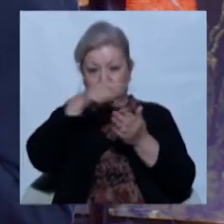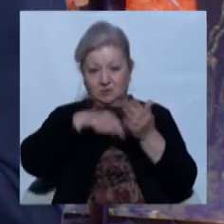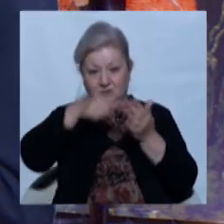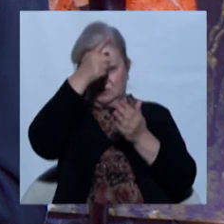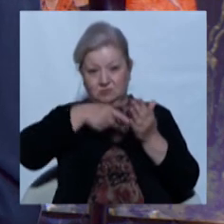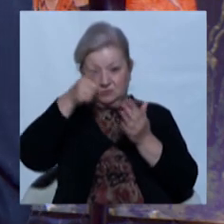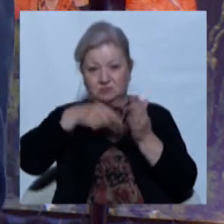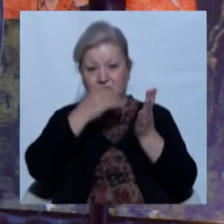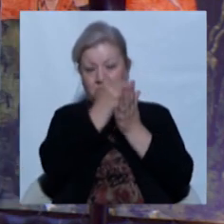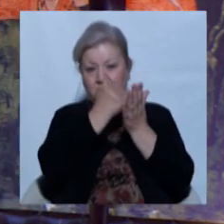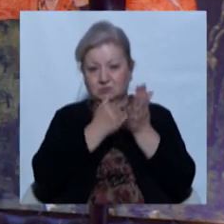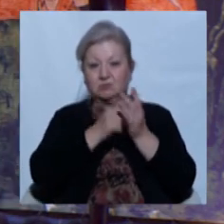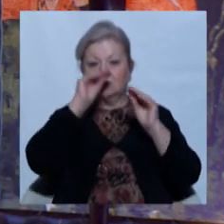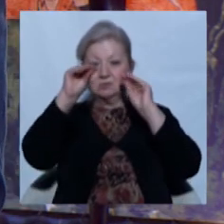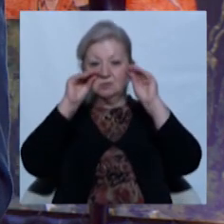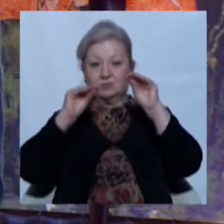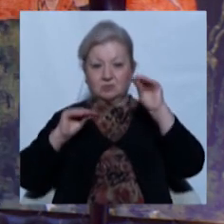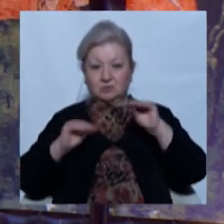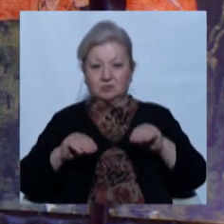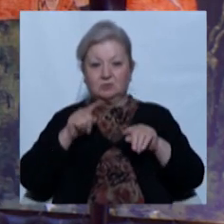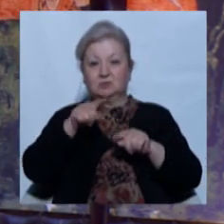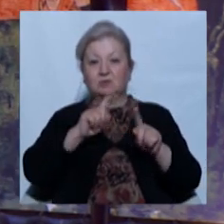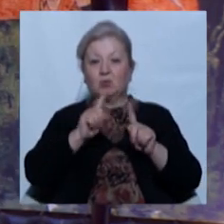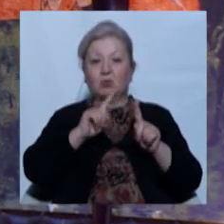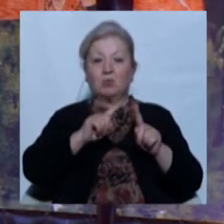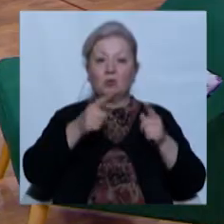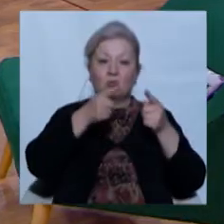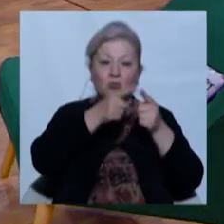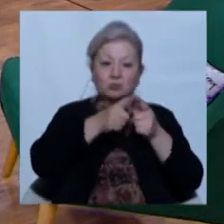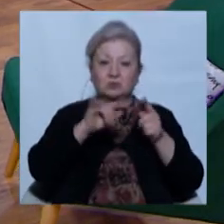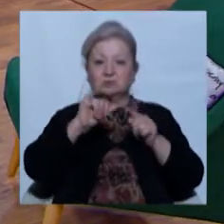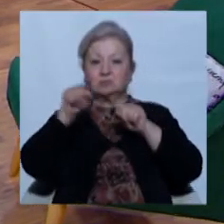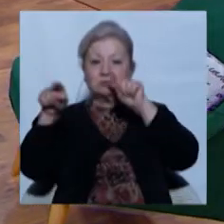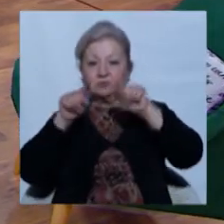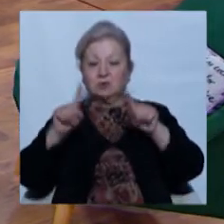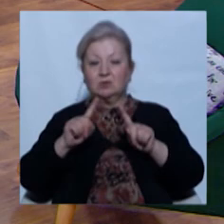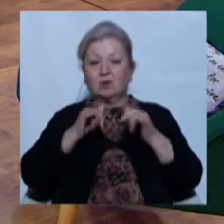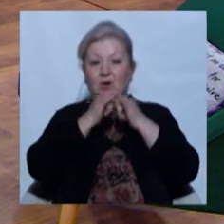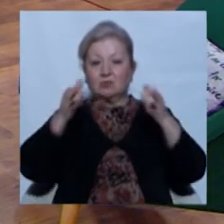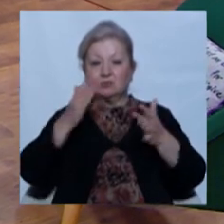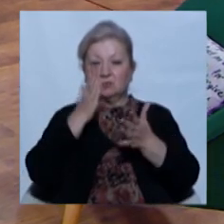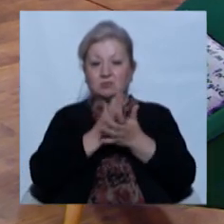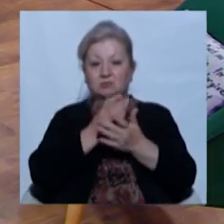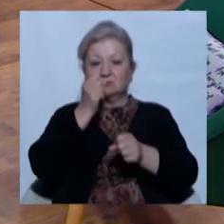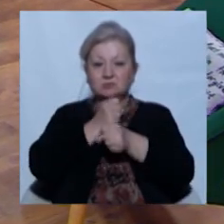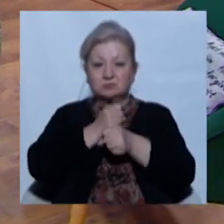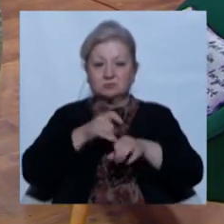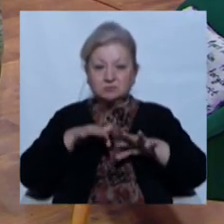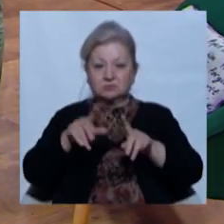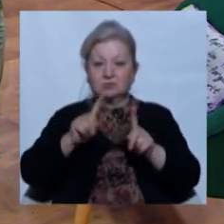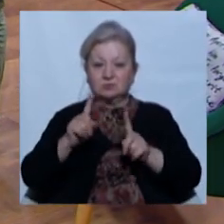რომელშიც ჩამოწერთ, რომელ კუთხეში რა არის, რომელი საქმიანობა არის გავრცელებული. და ამ შემთხვევაში მე